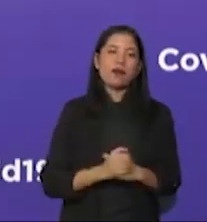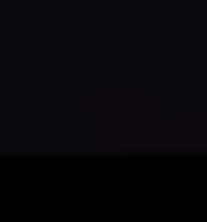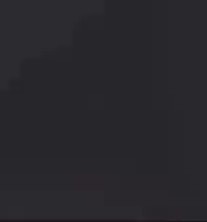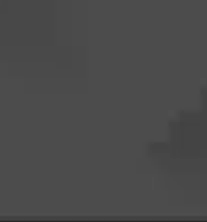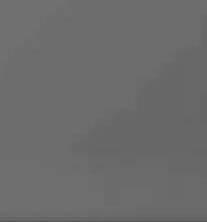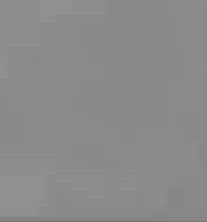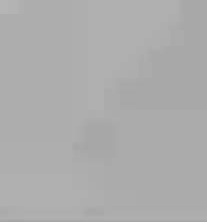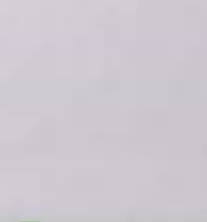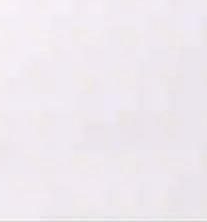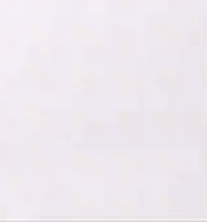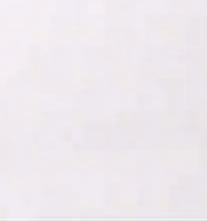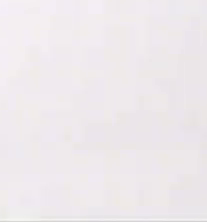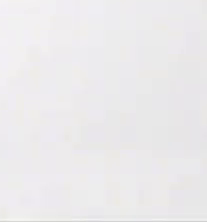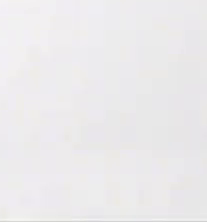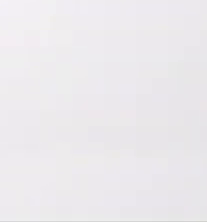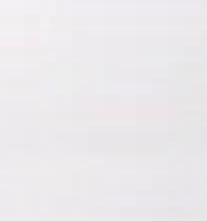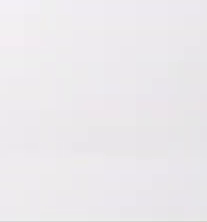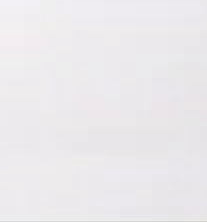nya